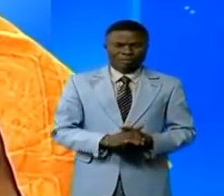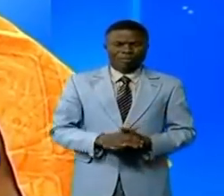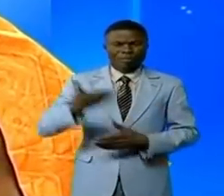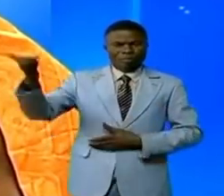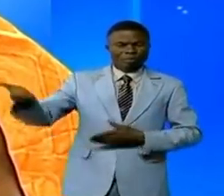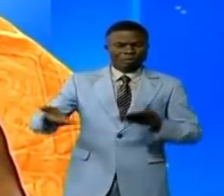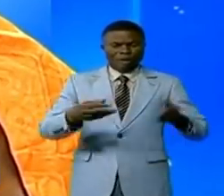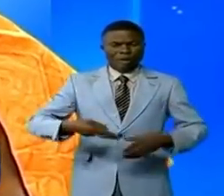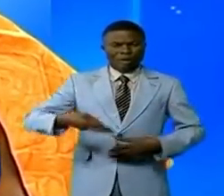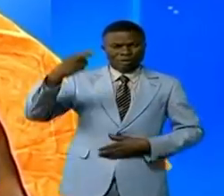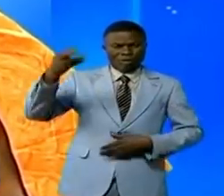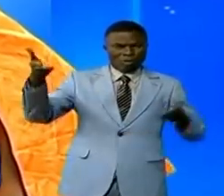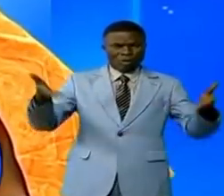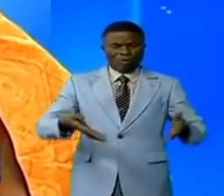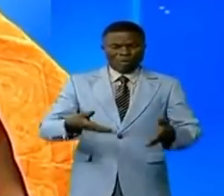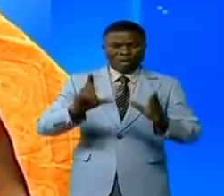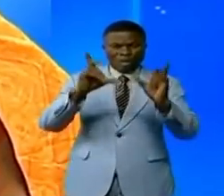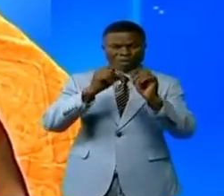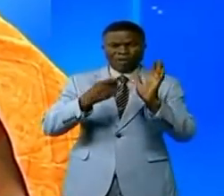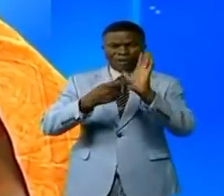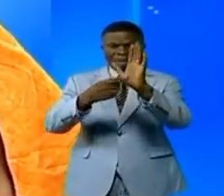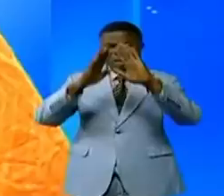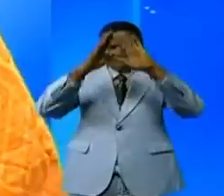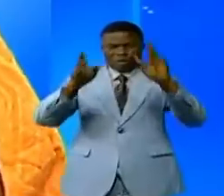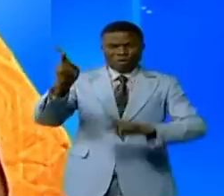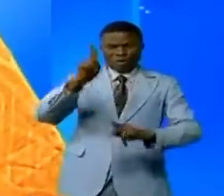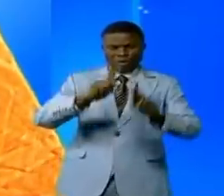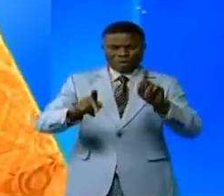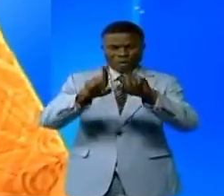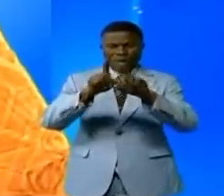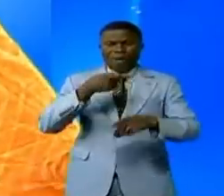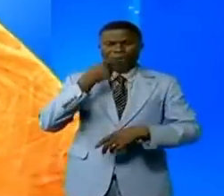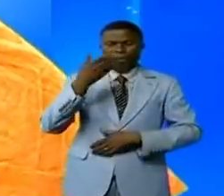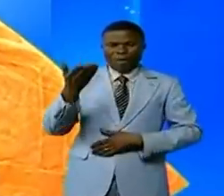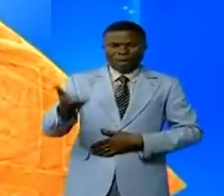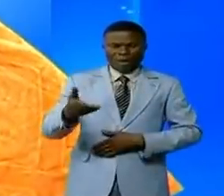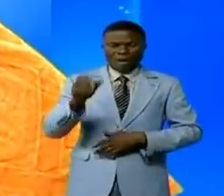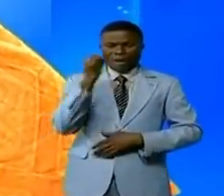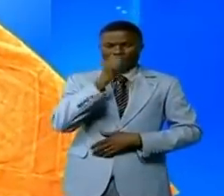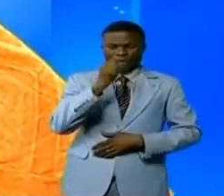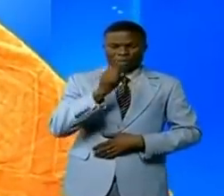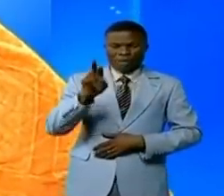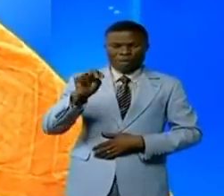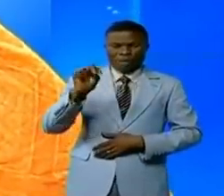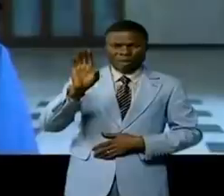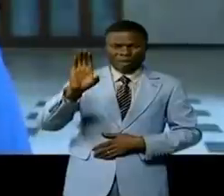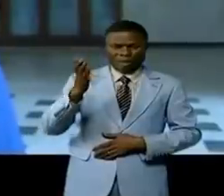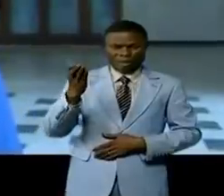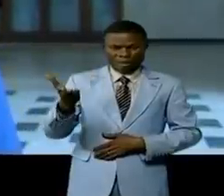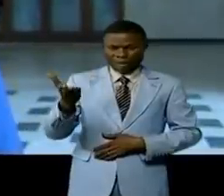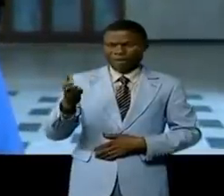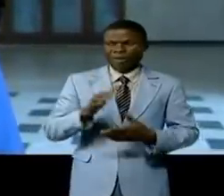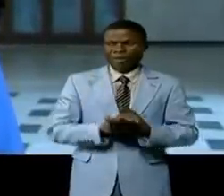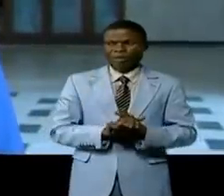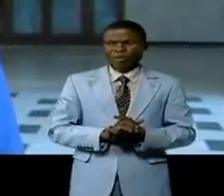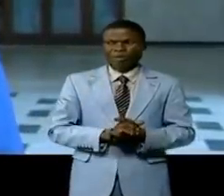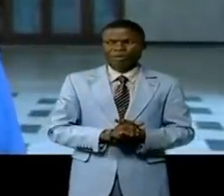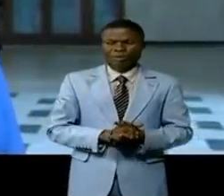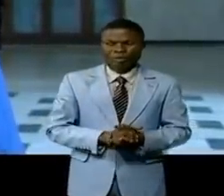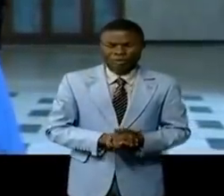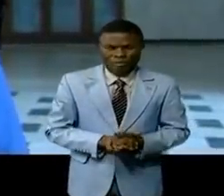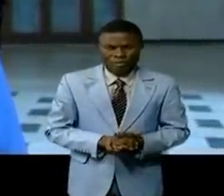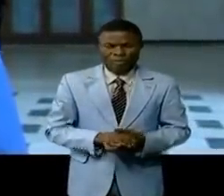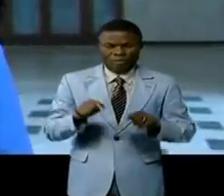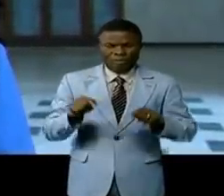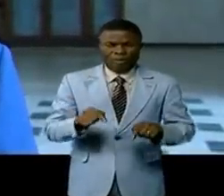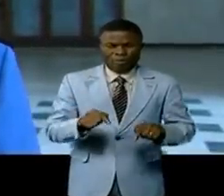invités de marque présents à cette exposition au Palais du Peuple se sont également exprimés au micro de la RTNC. Regardez. Cette